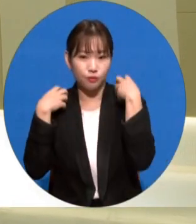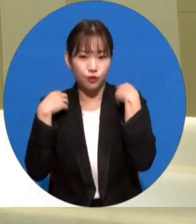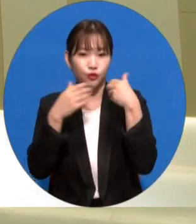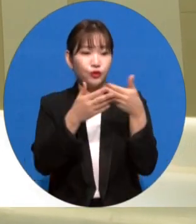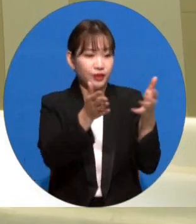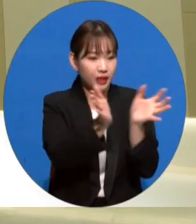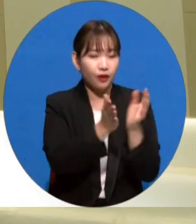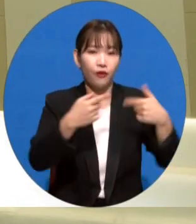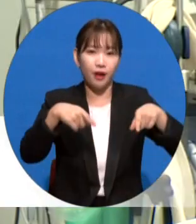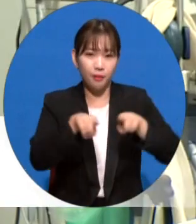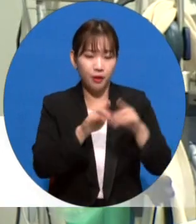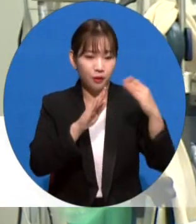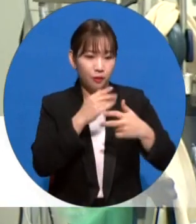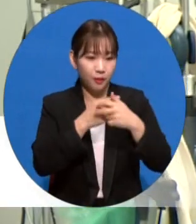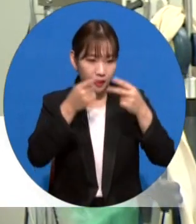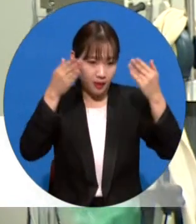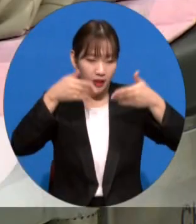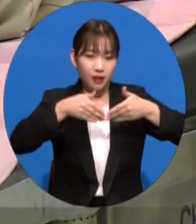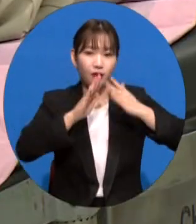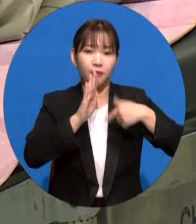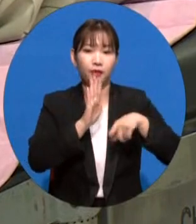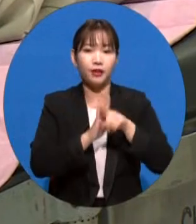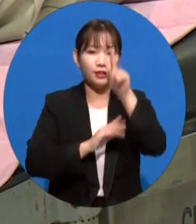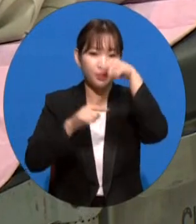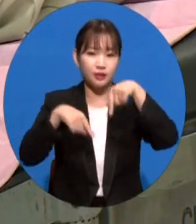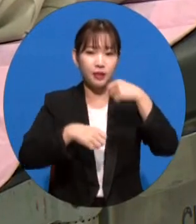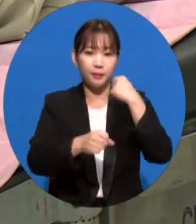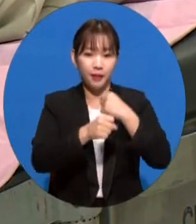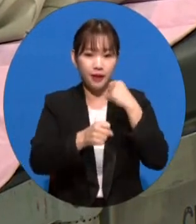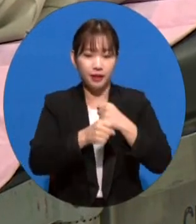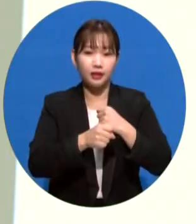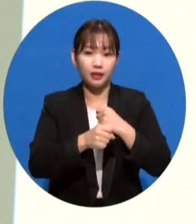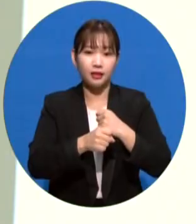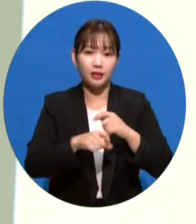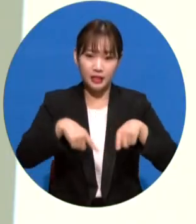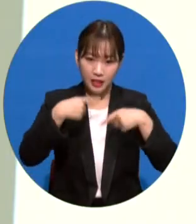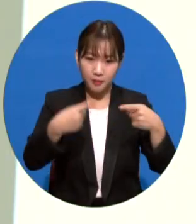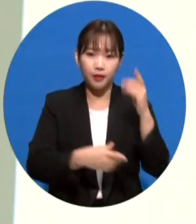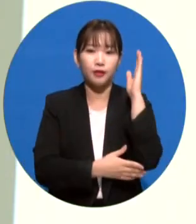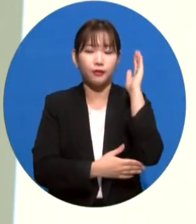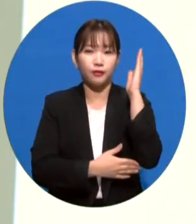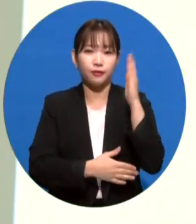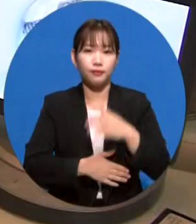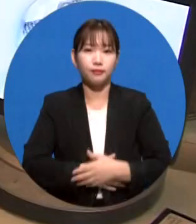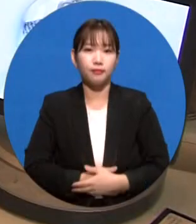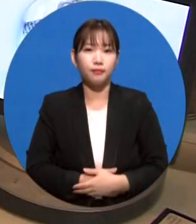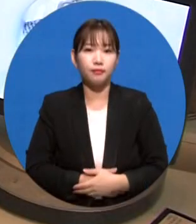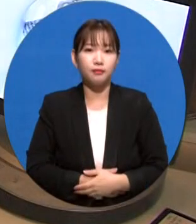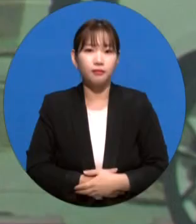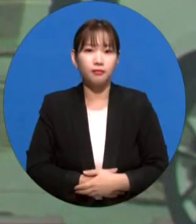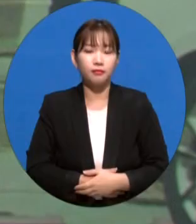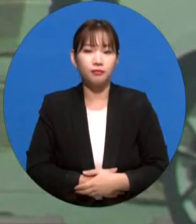연계해 공공의대 설립 등을 위한 정책 마련에 나설 뜻을 재확인했습니다.